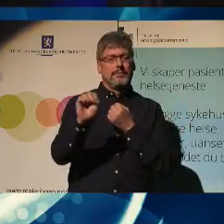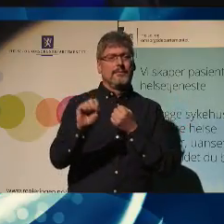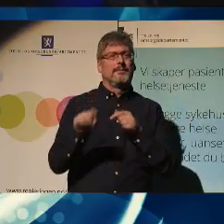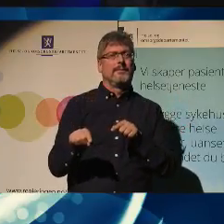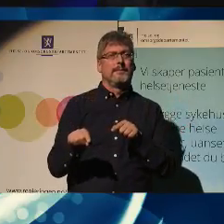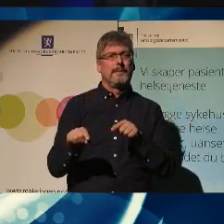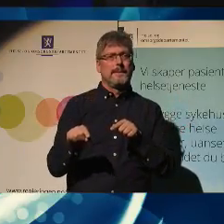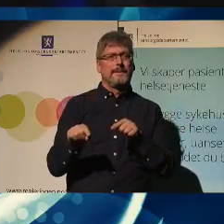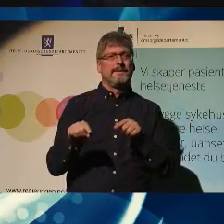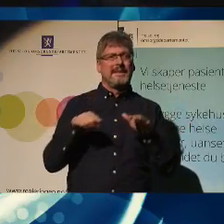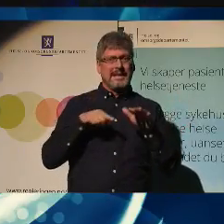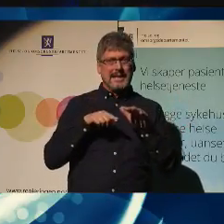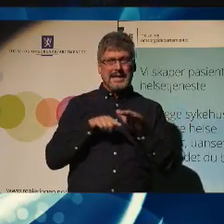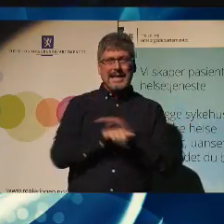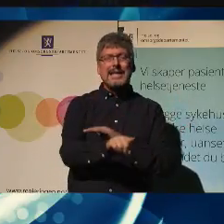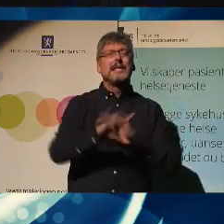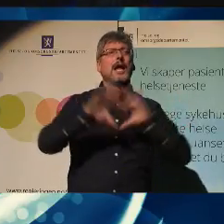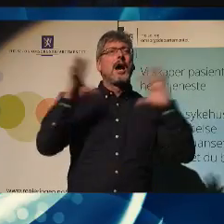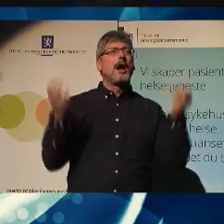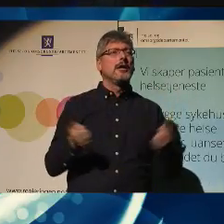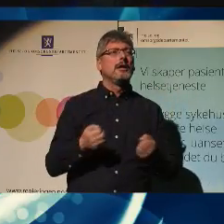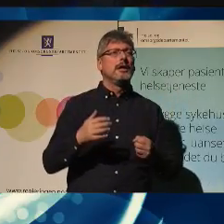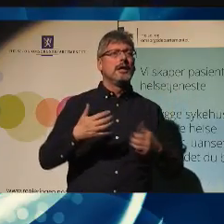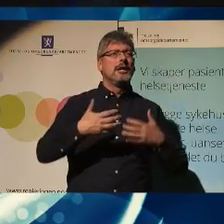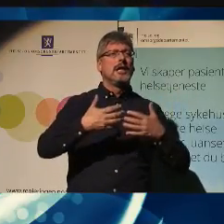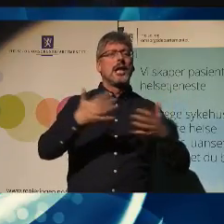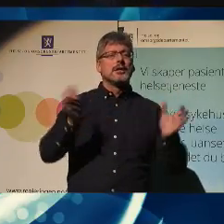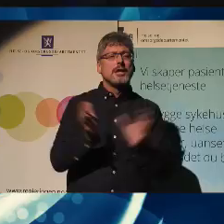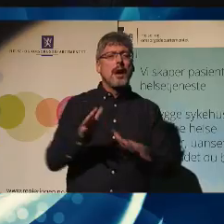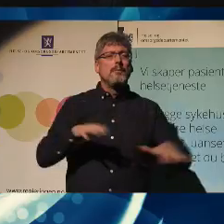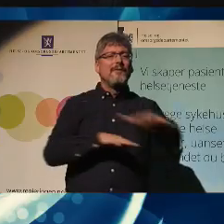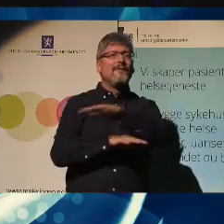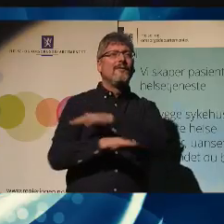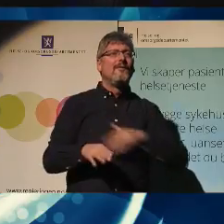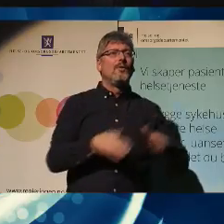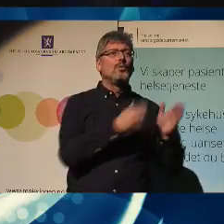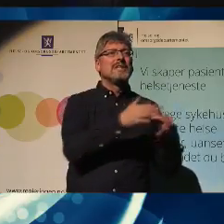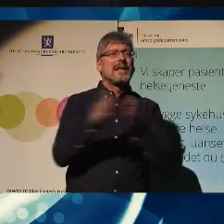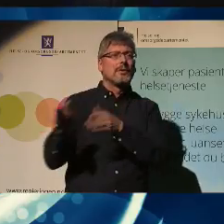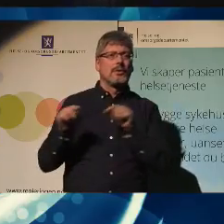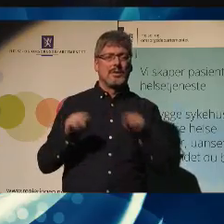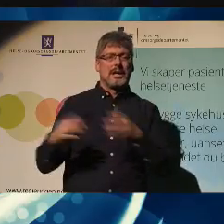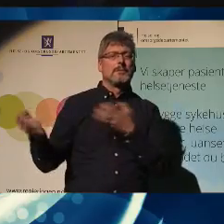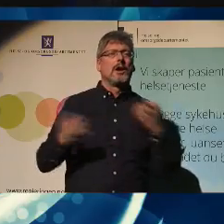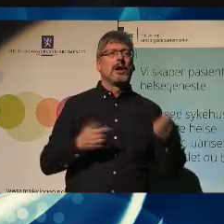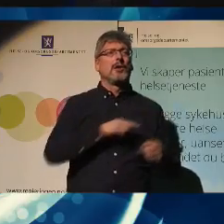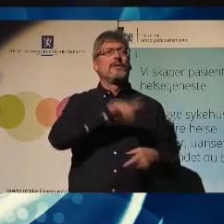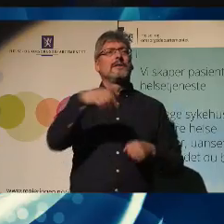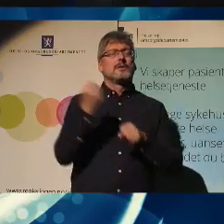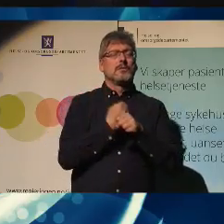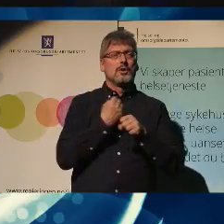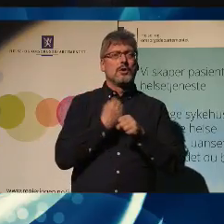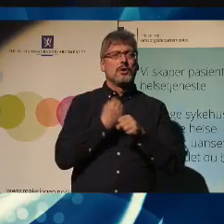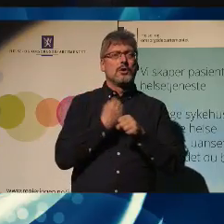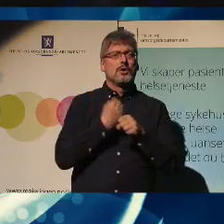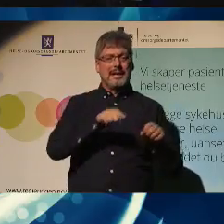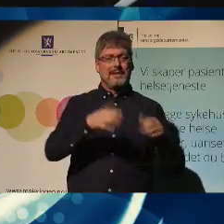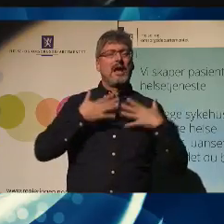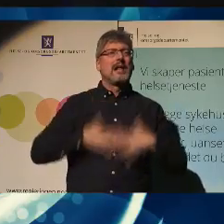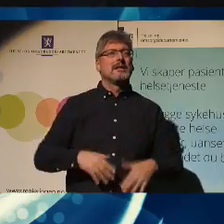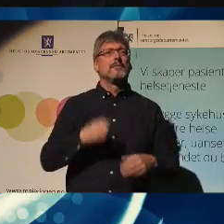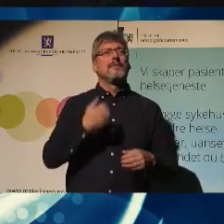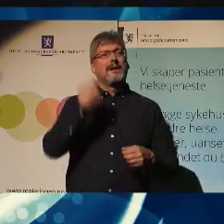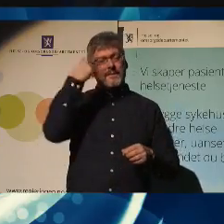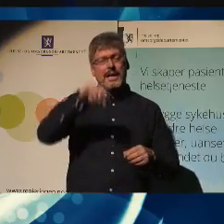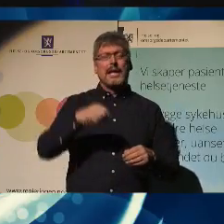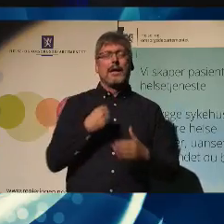forebyggende tenkning inn i andre samfunnssektorer, og der det mangler. Og det må vi som jobber i helse være flinke til, være